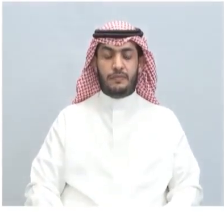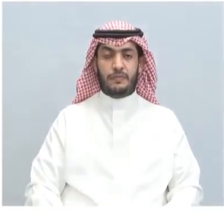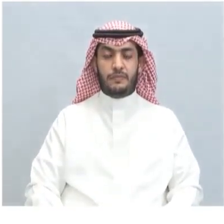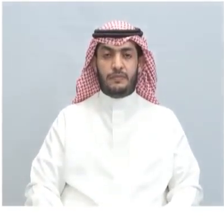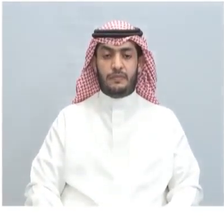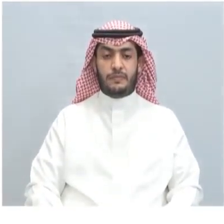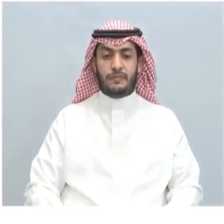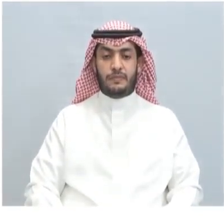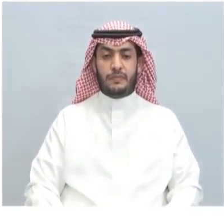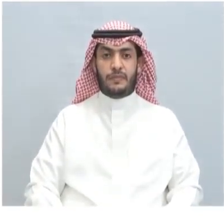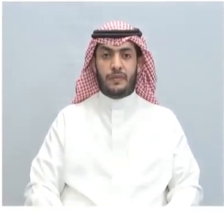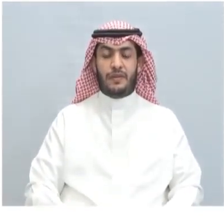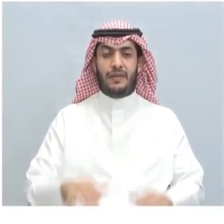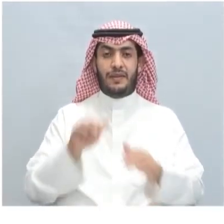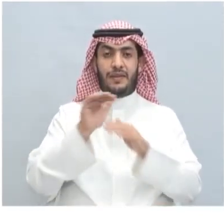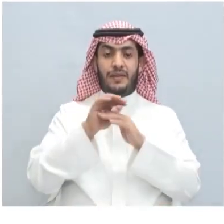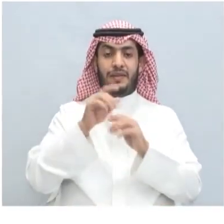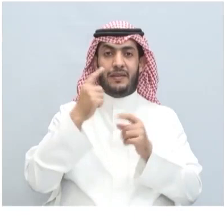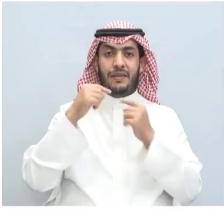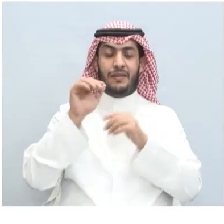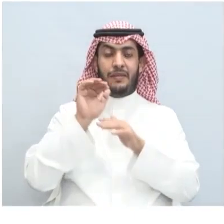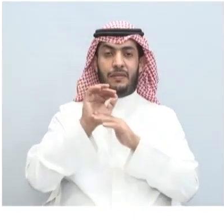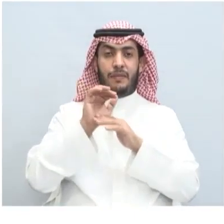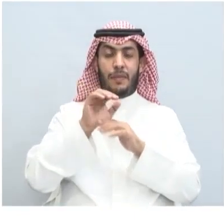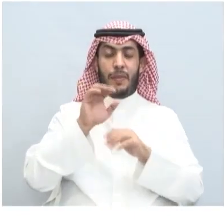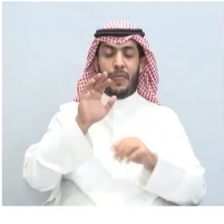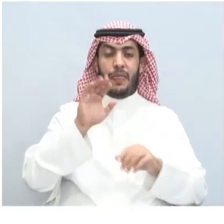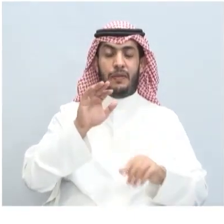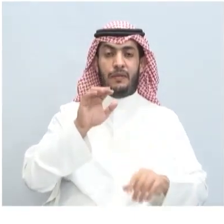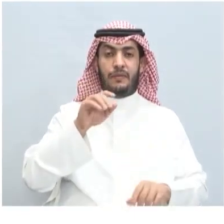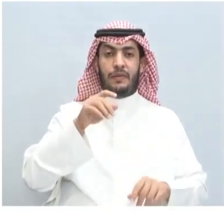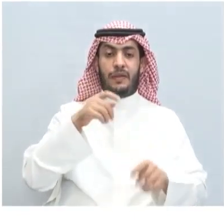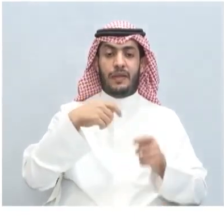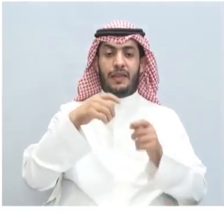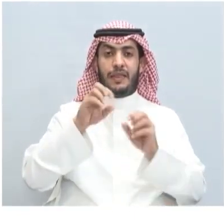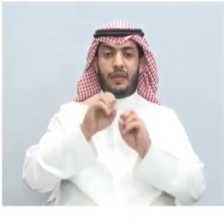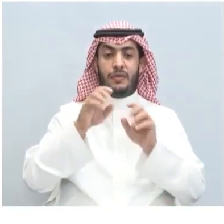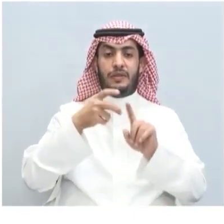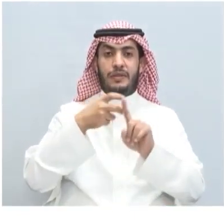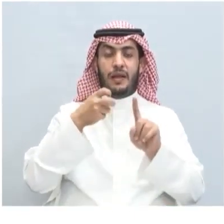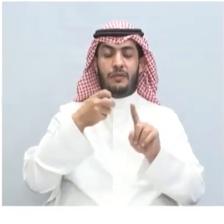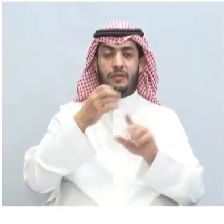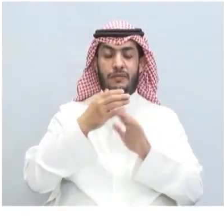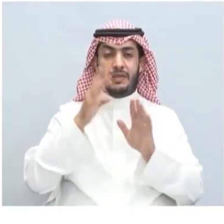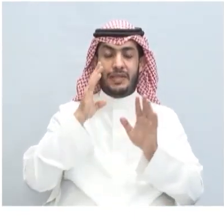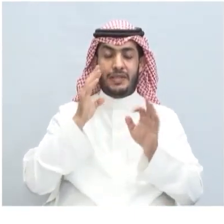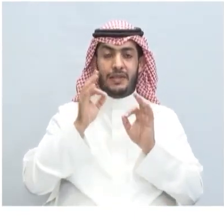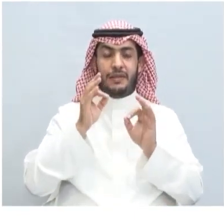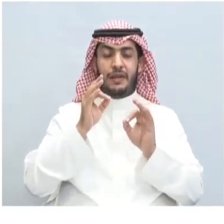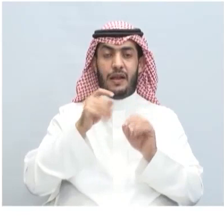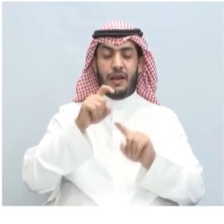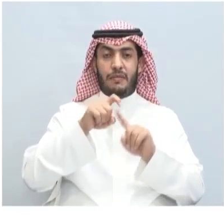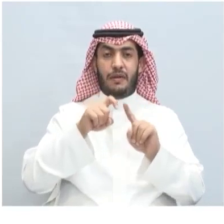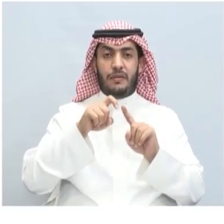مستقبلا اذا في نهايه الدرس دعونا نستذكر ما تطرقنا له ذكرنا التوزيعات السهميه وذكرنا هي احد السياسات في توزيع